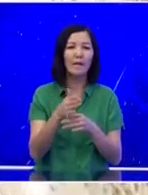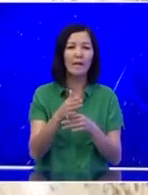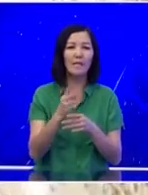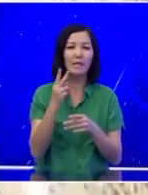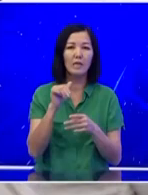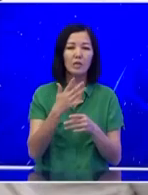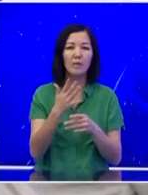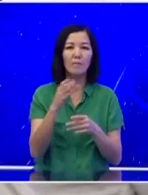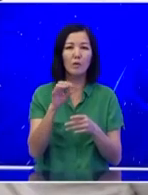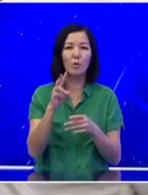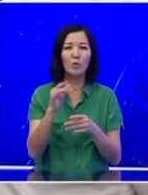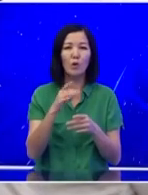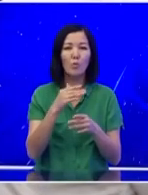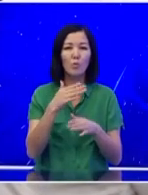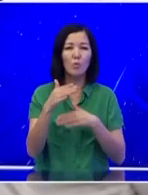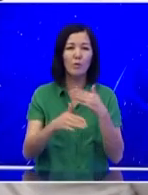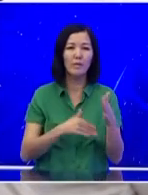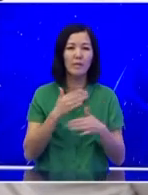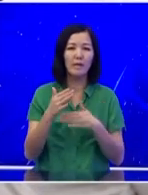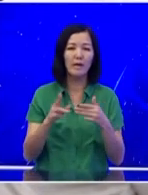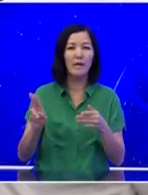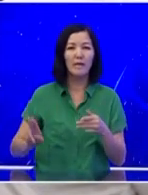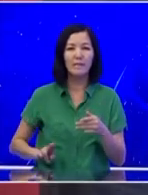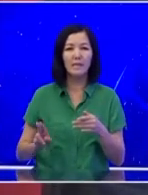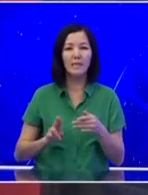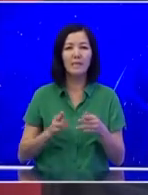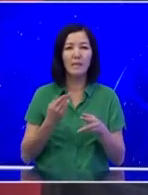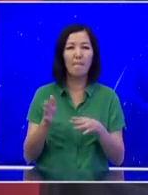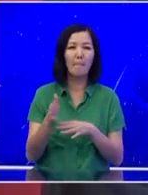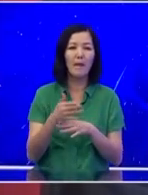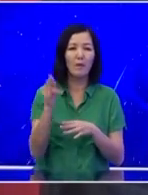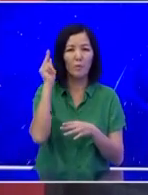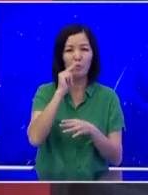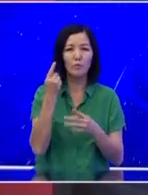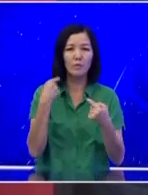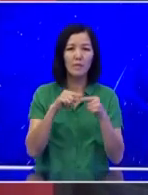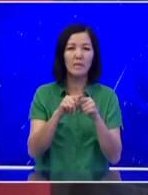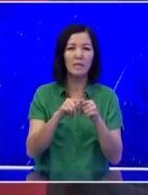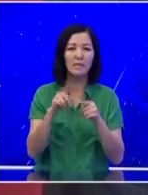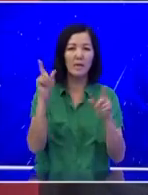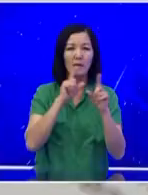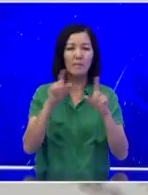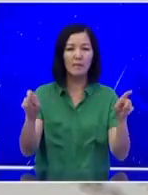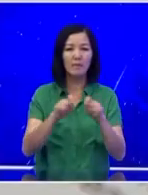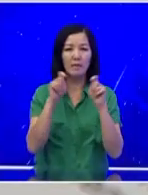өндіріпті. Қожалық иесі Мәрлен Тұрсынғали тіпті балық өсіру техникасын үйретуге арналған мектепті де